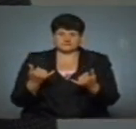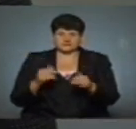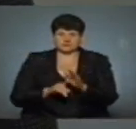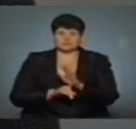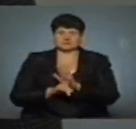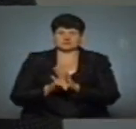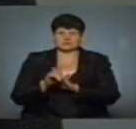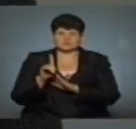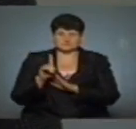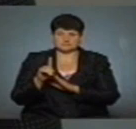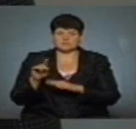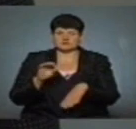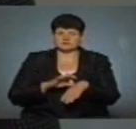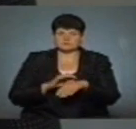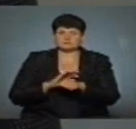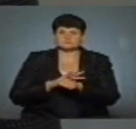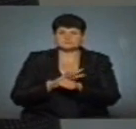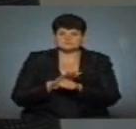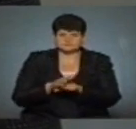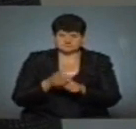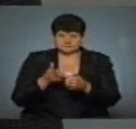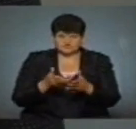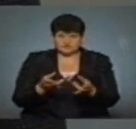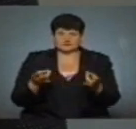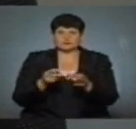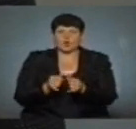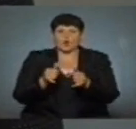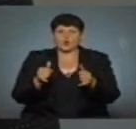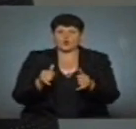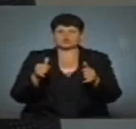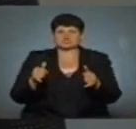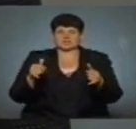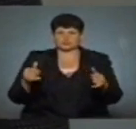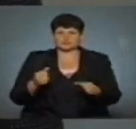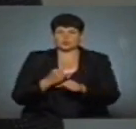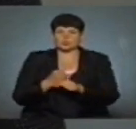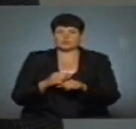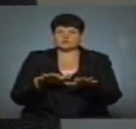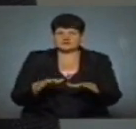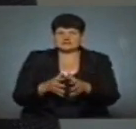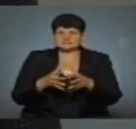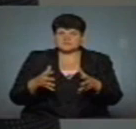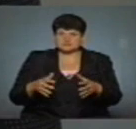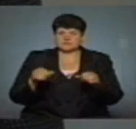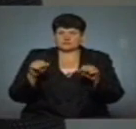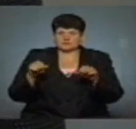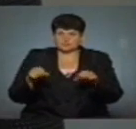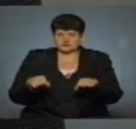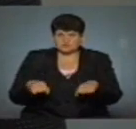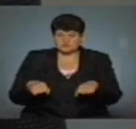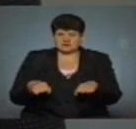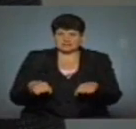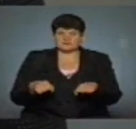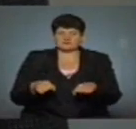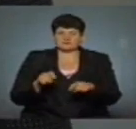пандемії коронавірусної інфекції виникла потреба розширювати робочі місця, збільшувати потужності